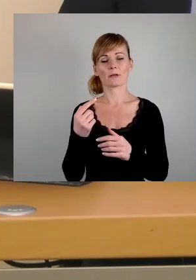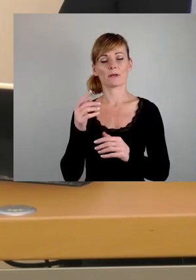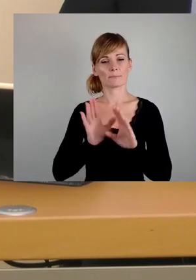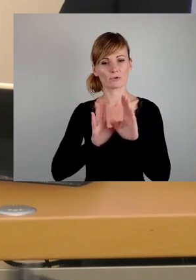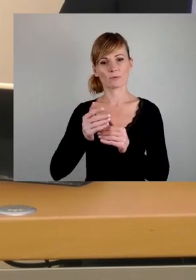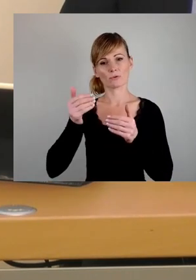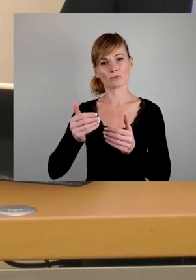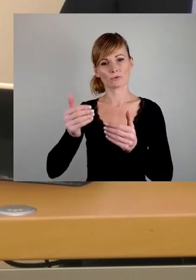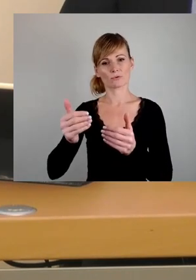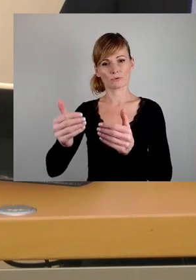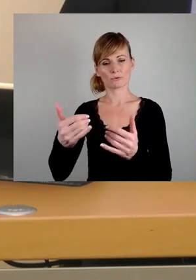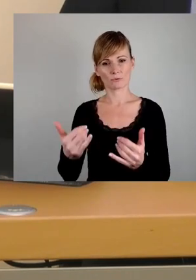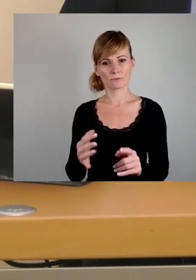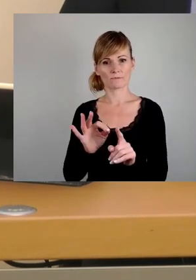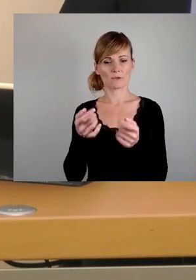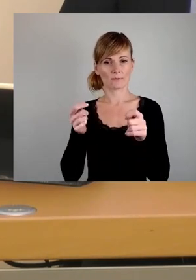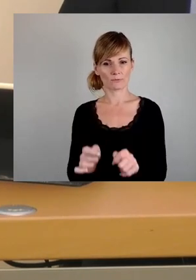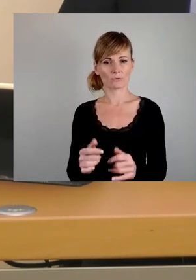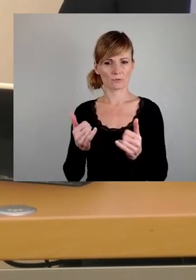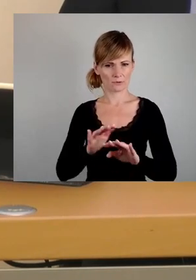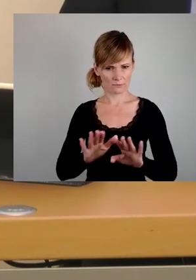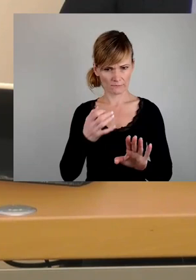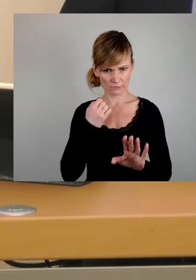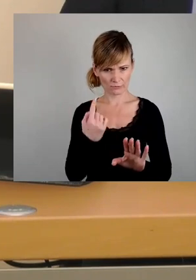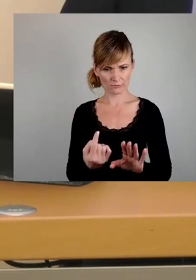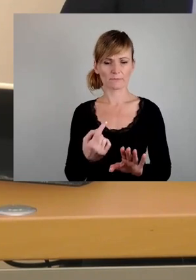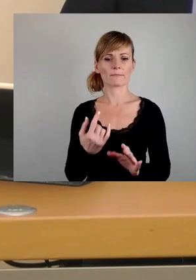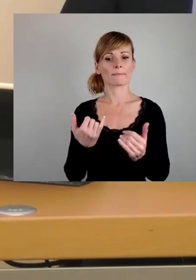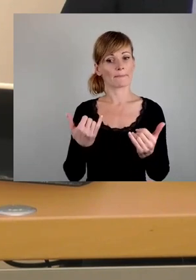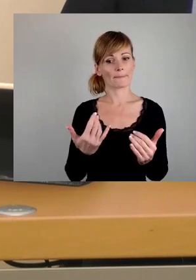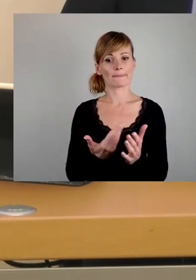zunächst zum Abschluss bringen. Kommen wir jetzt zur